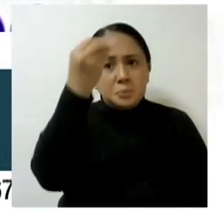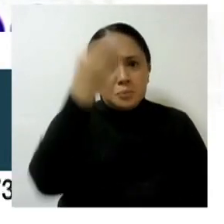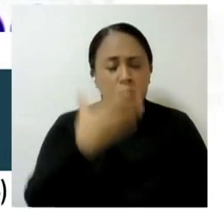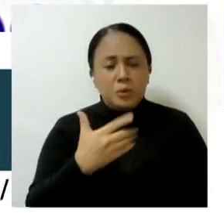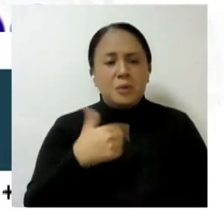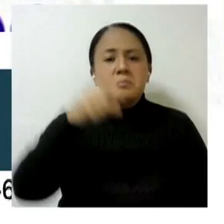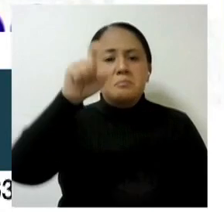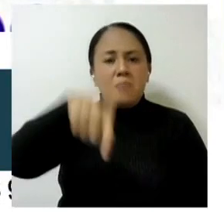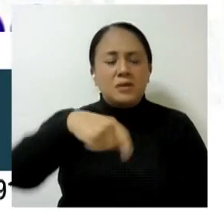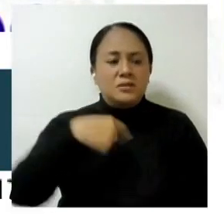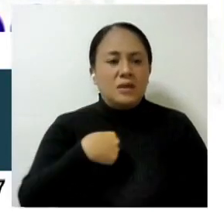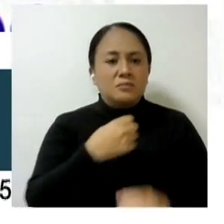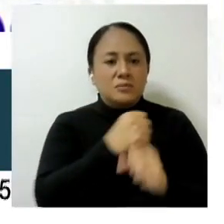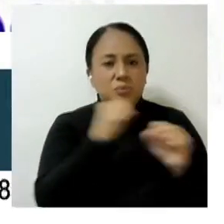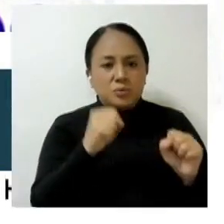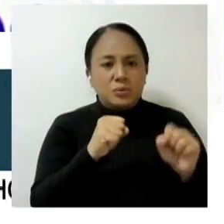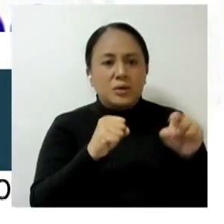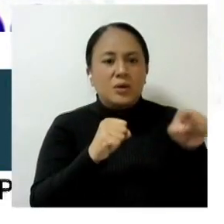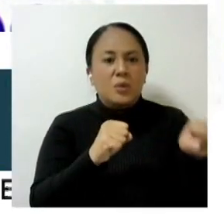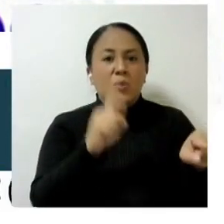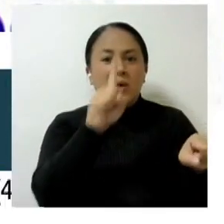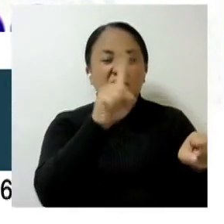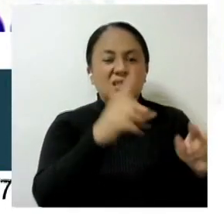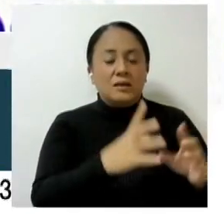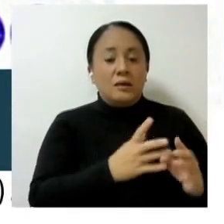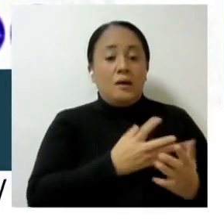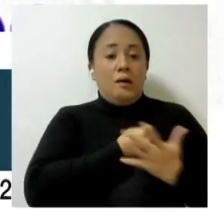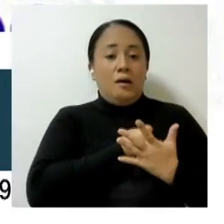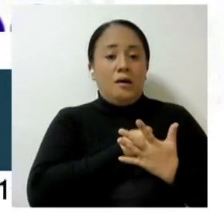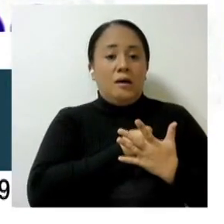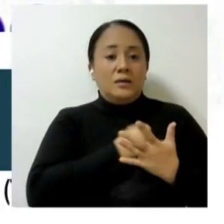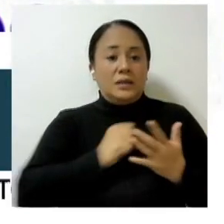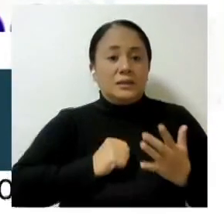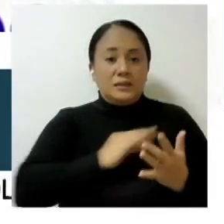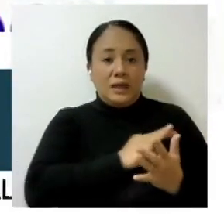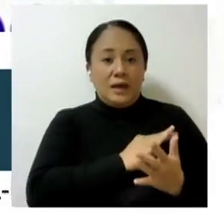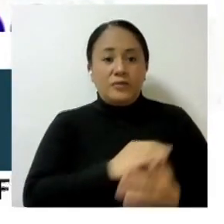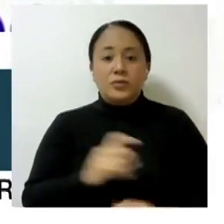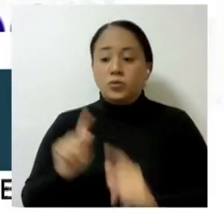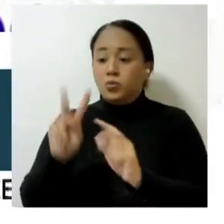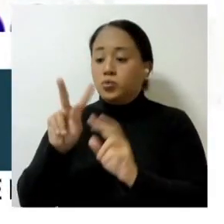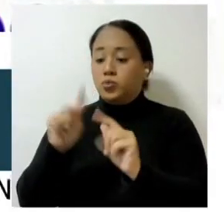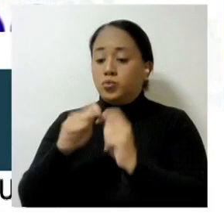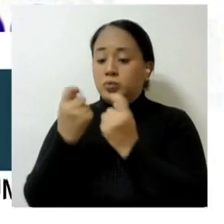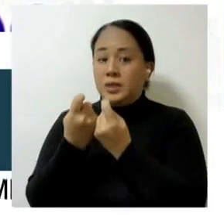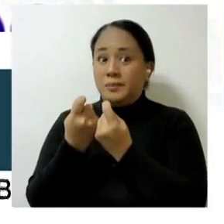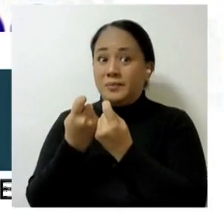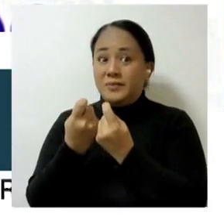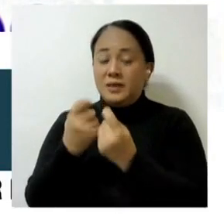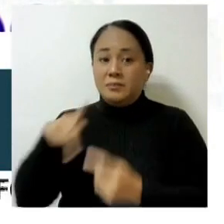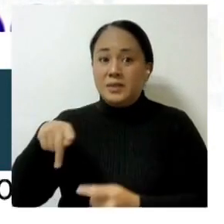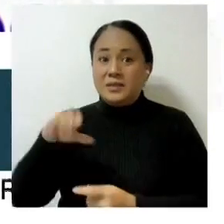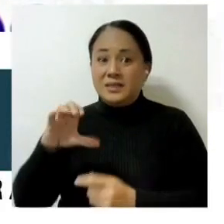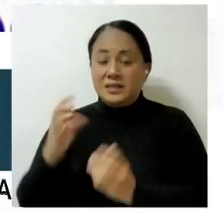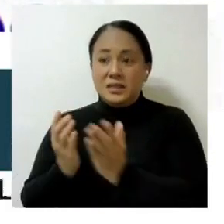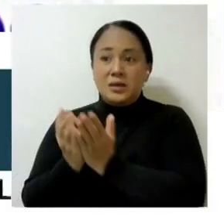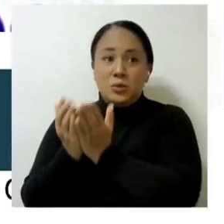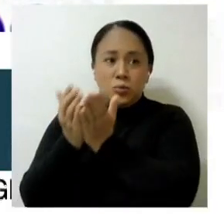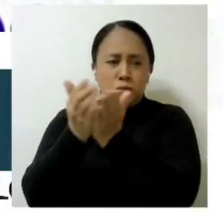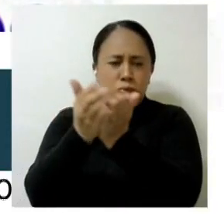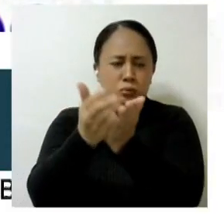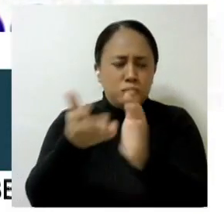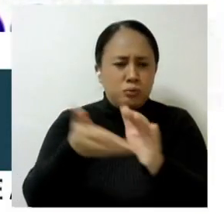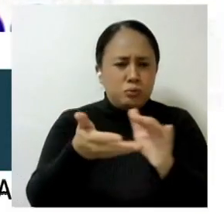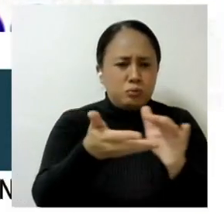isang inatake sa puso na crew, kaya pinuntahan po ng 2 teams ng Philippine Coast Guard. Unfortunately po, yung isang team ay